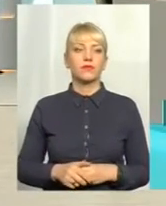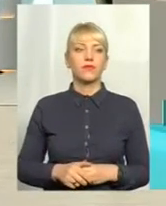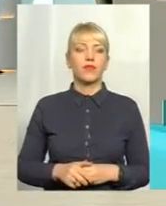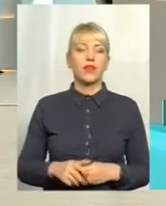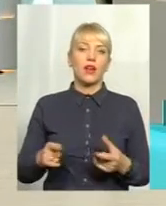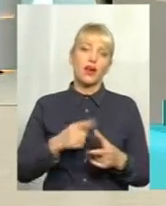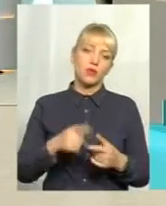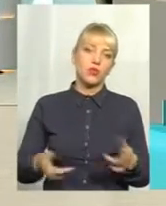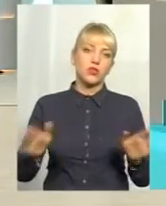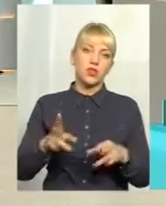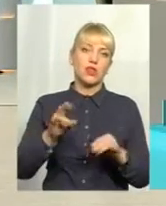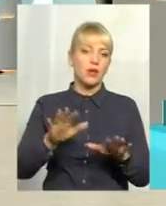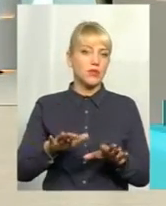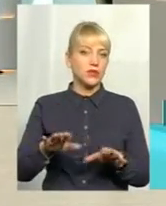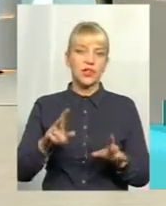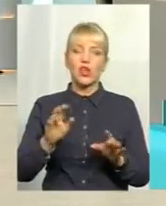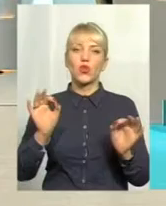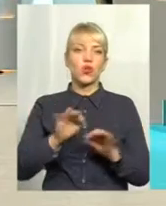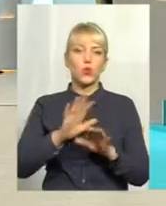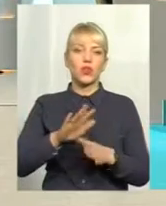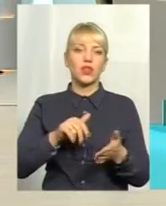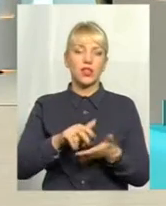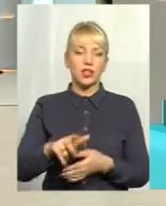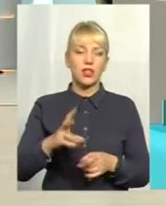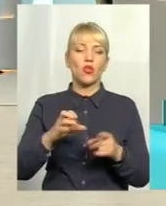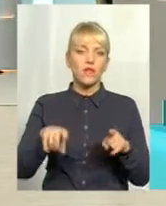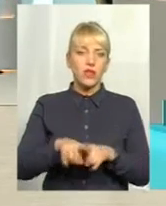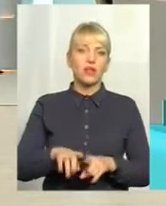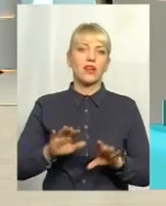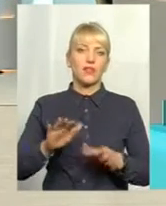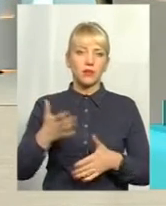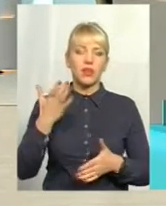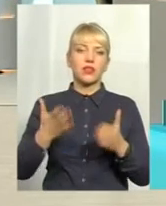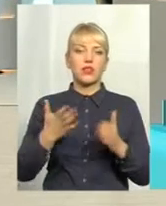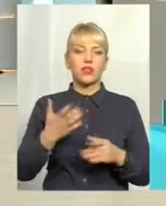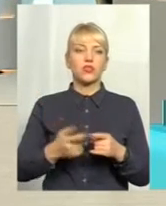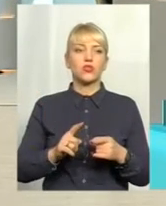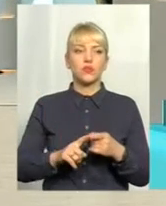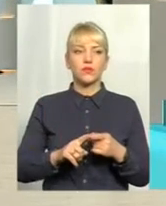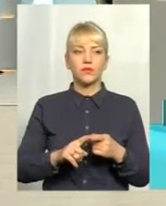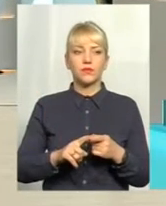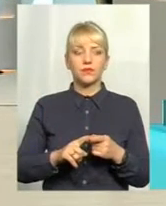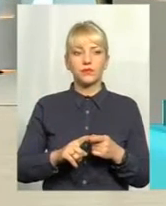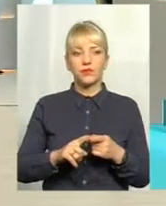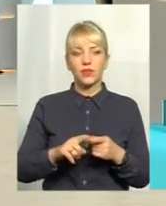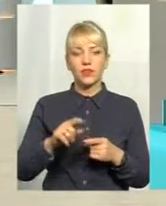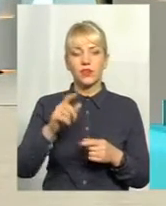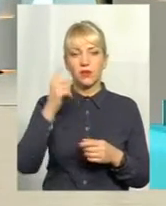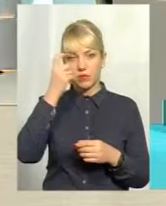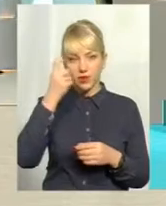або залишитись на місці і вже нікуди не йти. Але як в таких випадках, якщо людина перебуває в сильному стані алкогольного сп'яніння, то вона вже не контролює свої